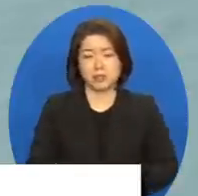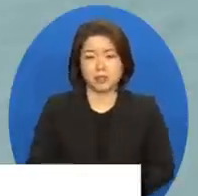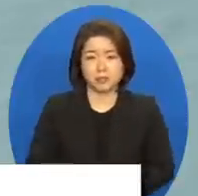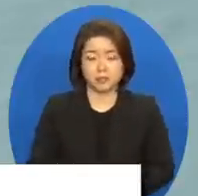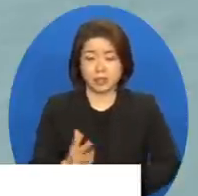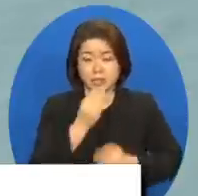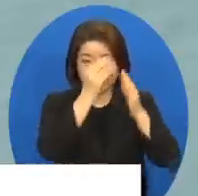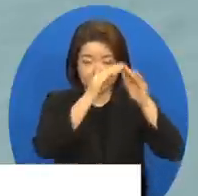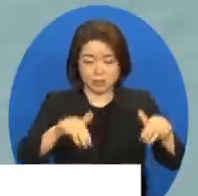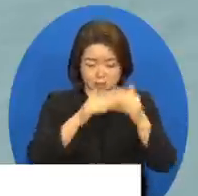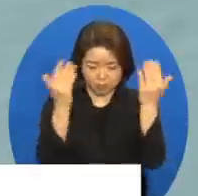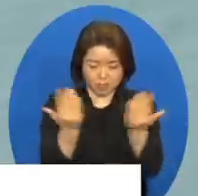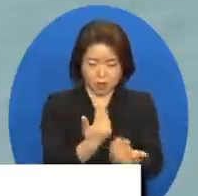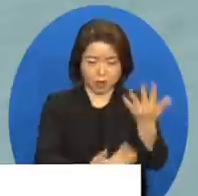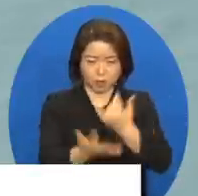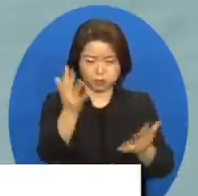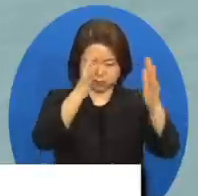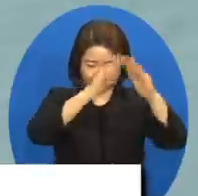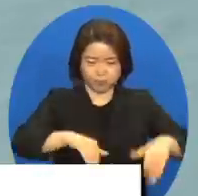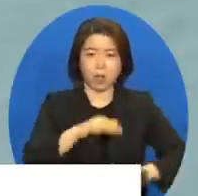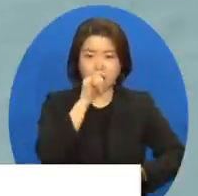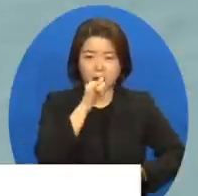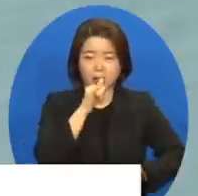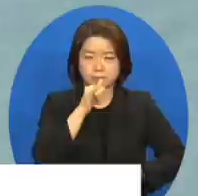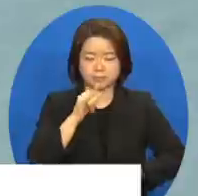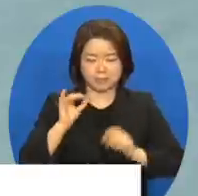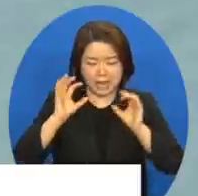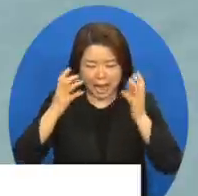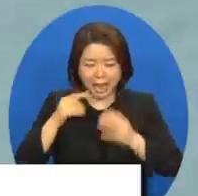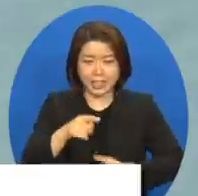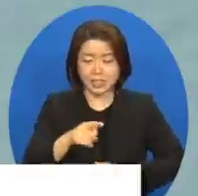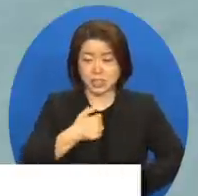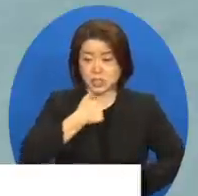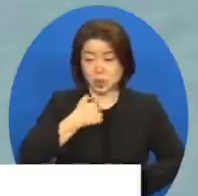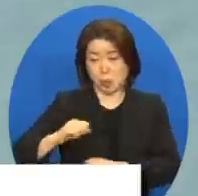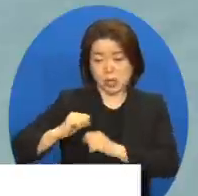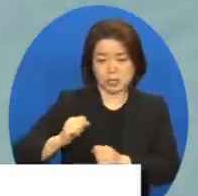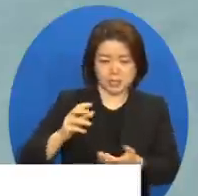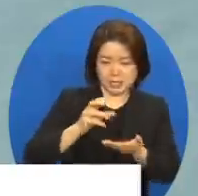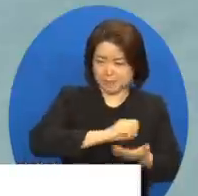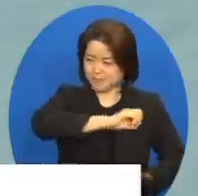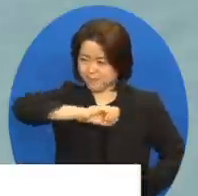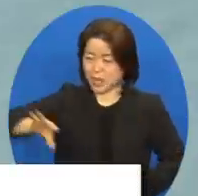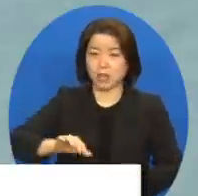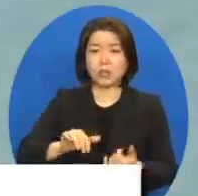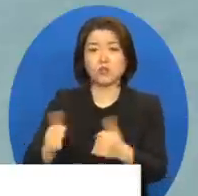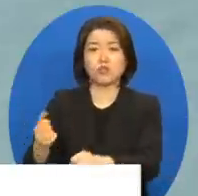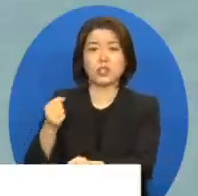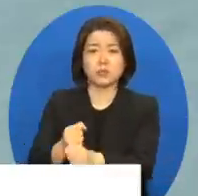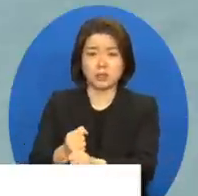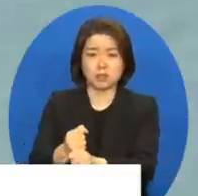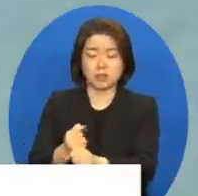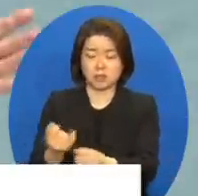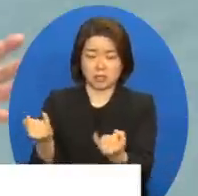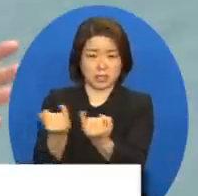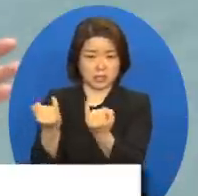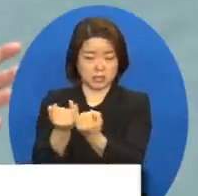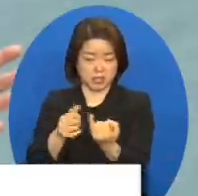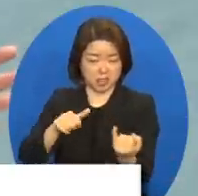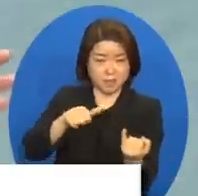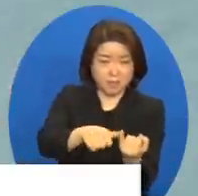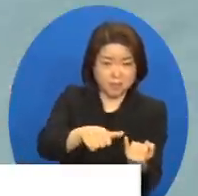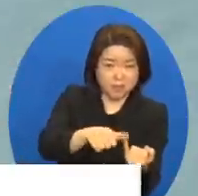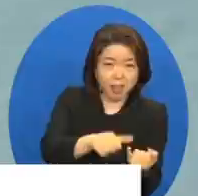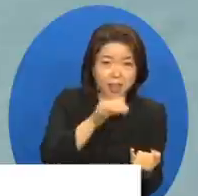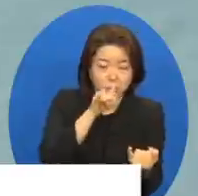다 불탔습니다. 어린 아이들을 로마 병사들이 집어 던져 죽였습니다. 여인들은 강간을